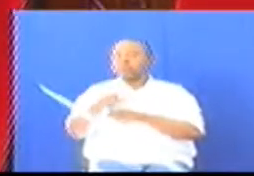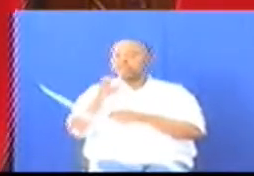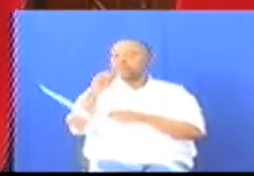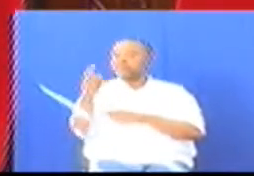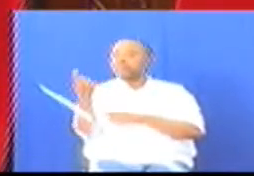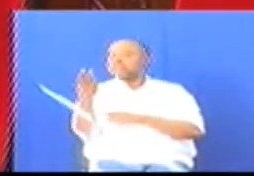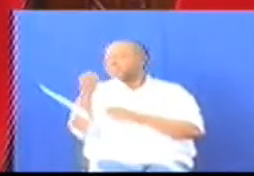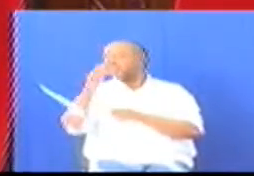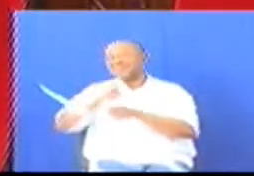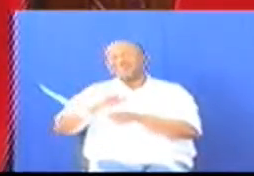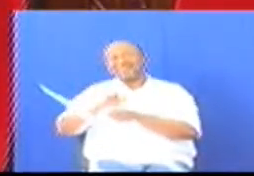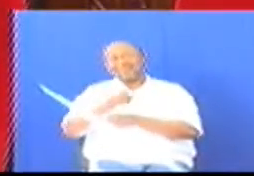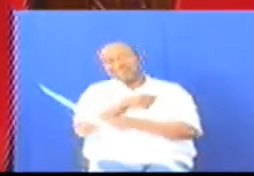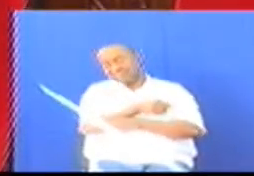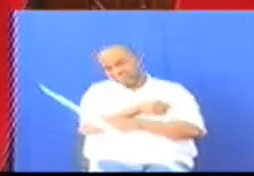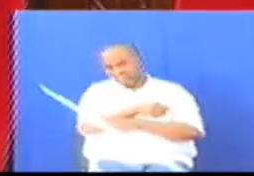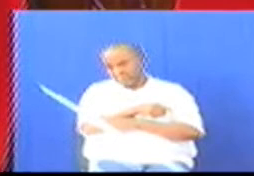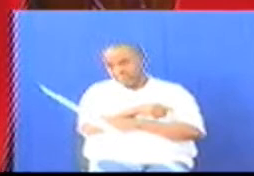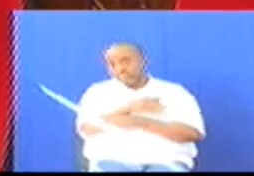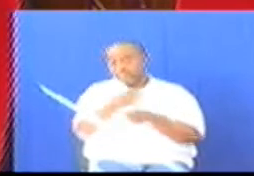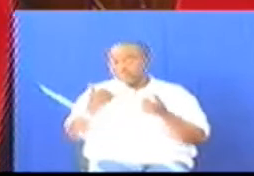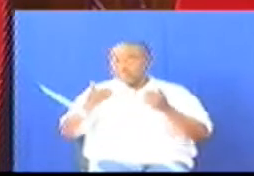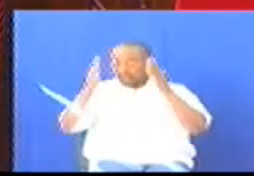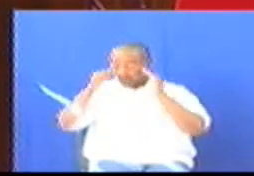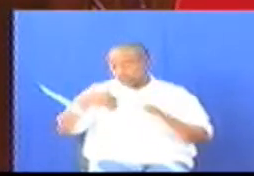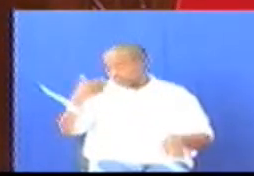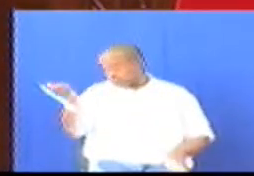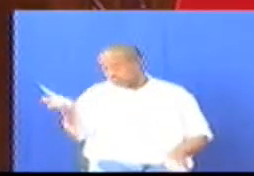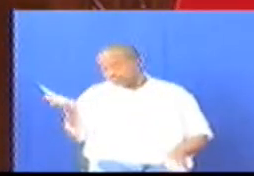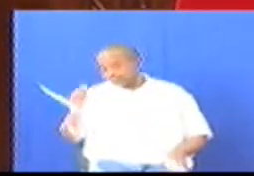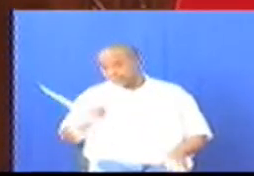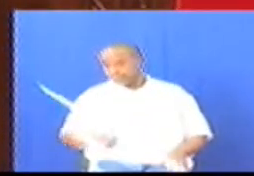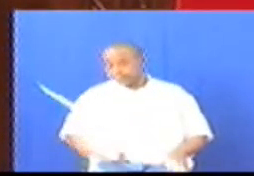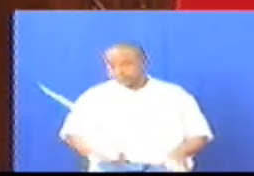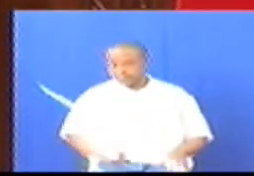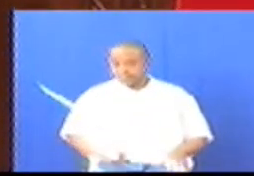115.01. Sasa Mheshimiwa Spika,